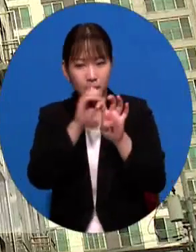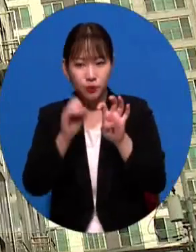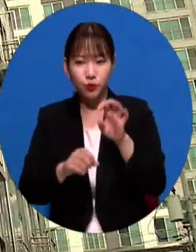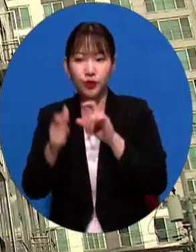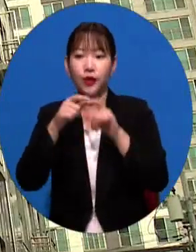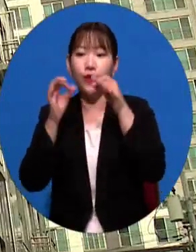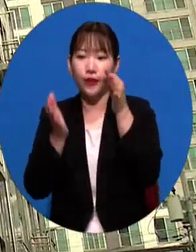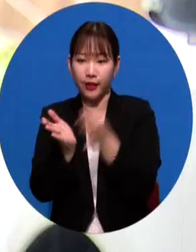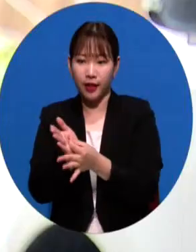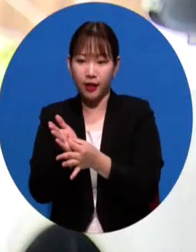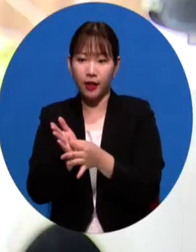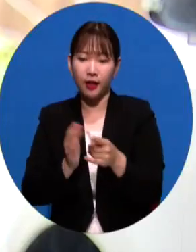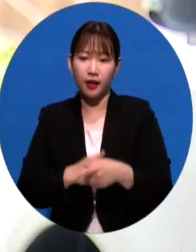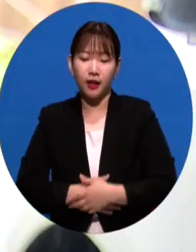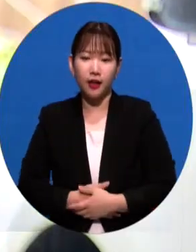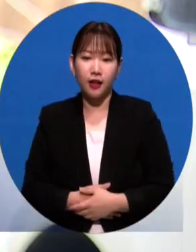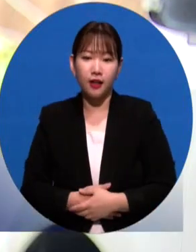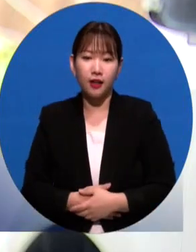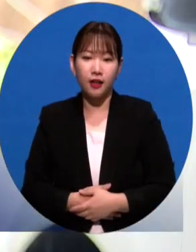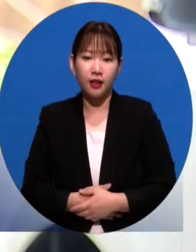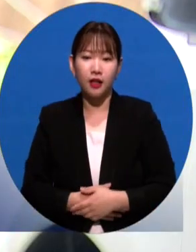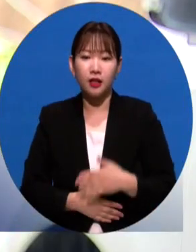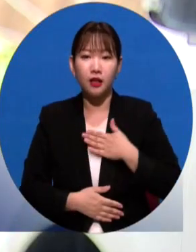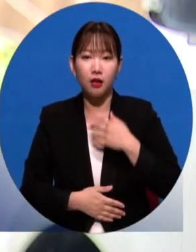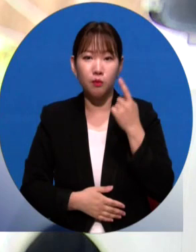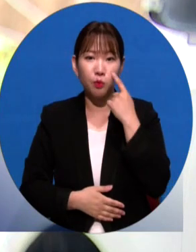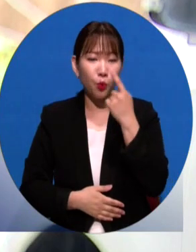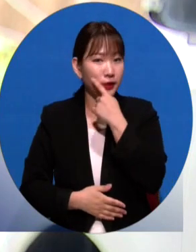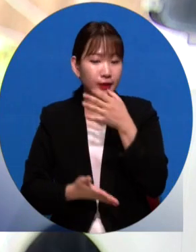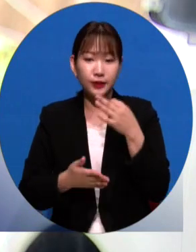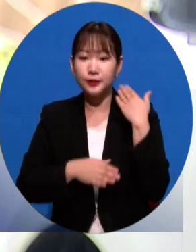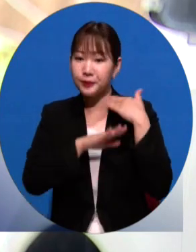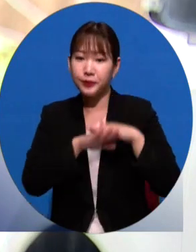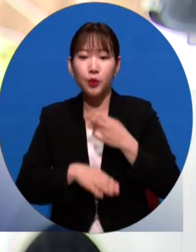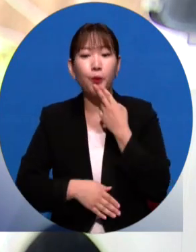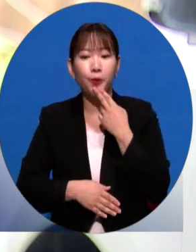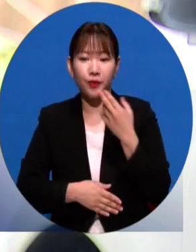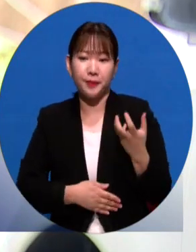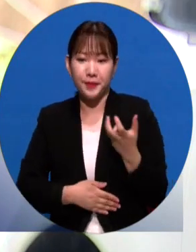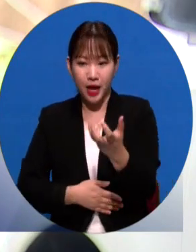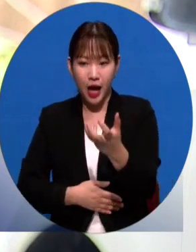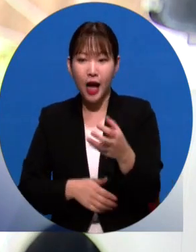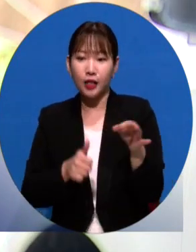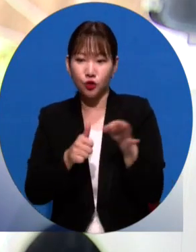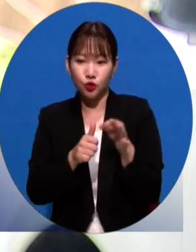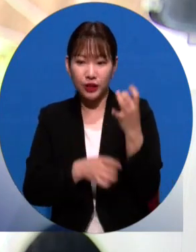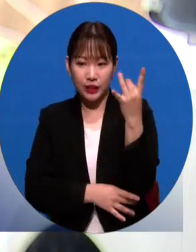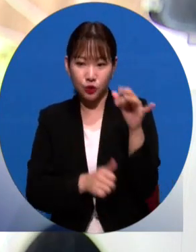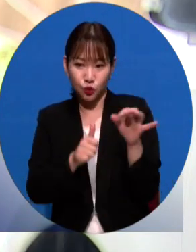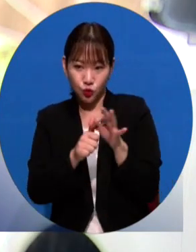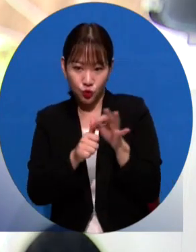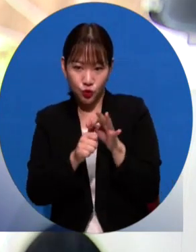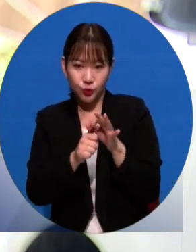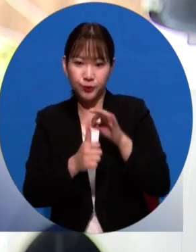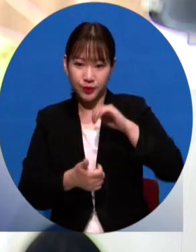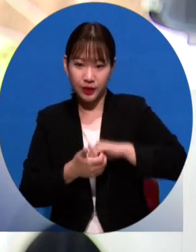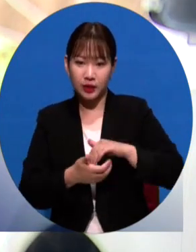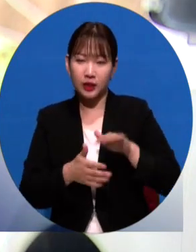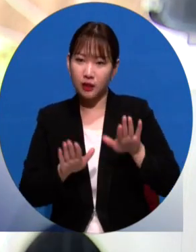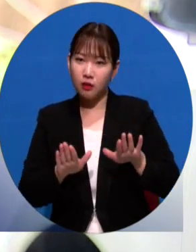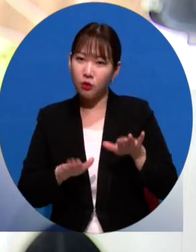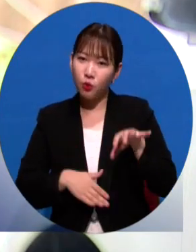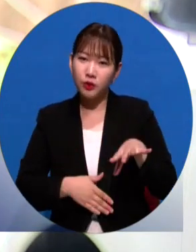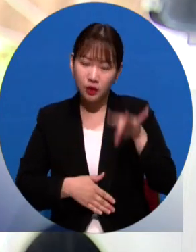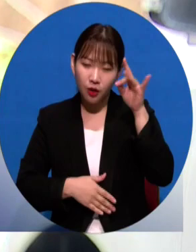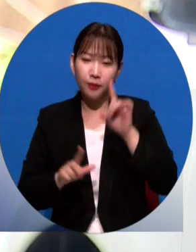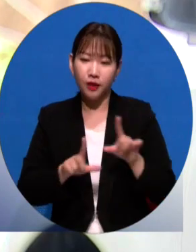40% 저렴합니다. 저는 저준금 없이 그런 건데 소득자 안에서 예를 들어 저금 좀 사고